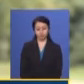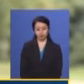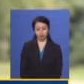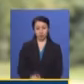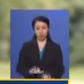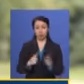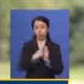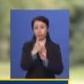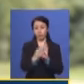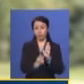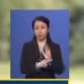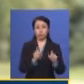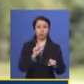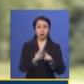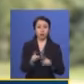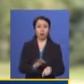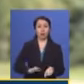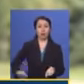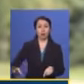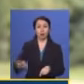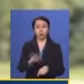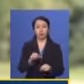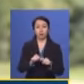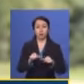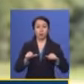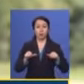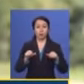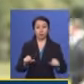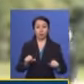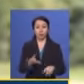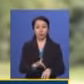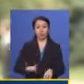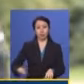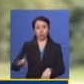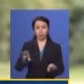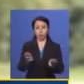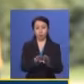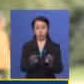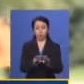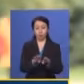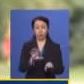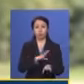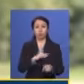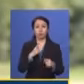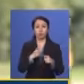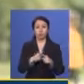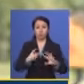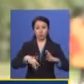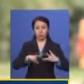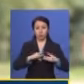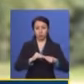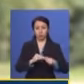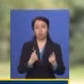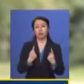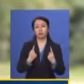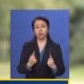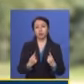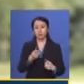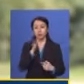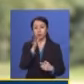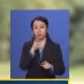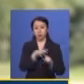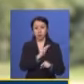Данный вопрос рассматривался на областной ономастической комиссии и на республиканском уровне и получил положительное заключение. В настоящее время эта